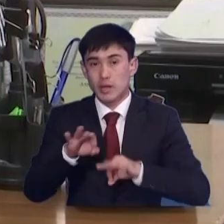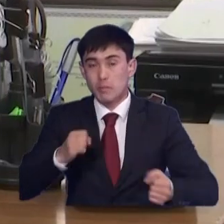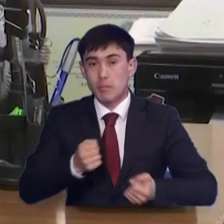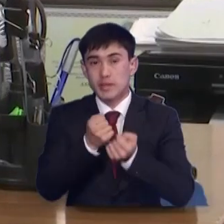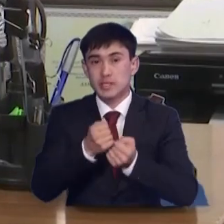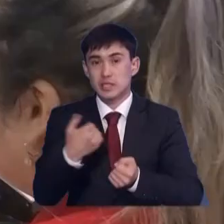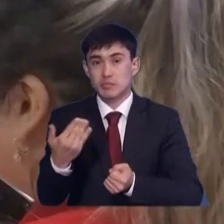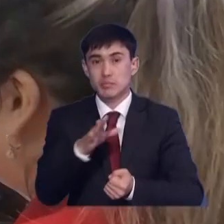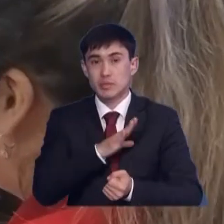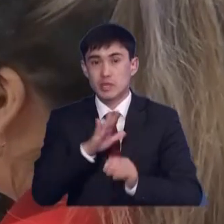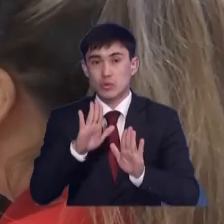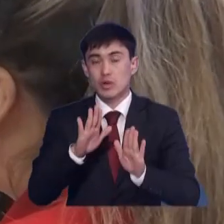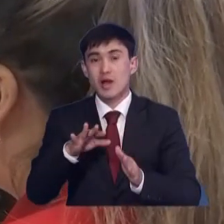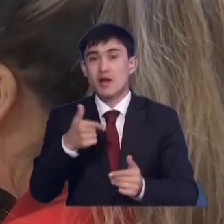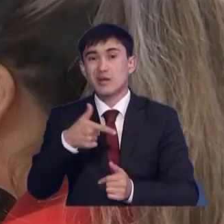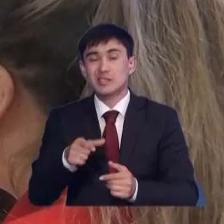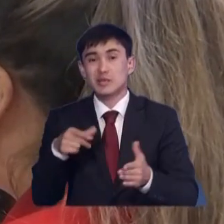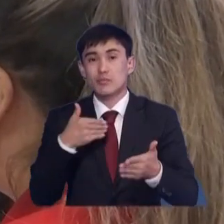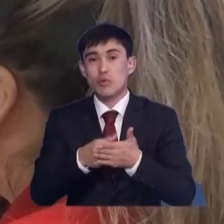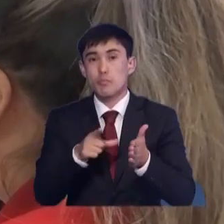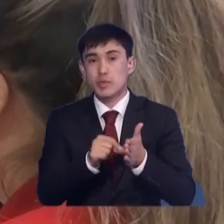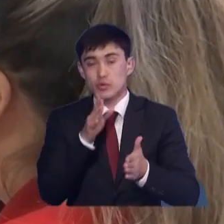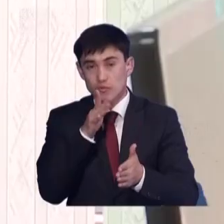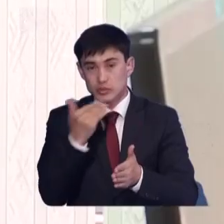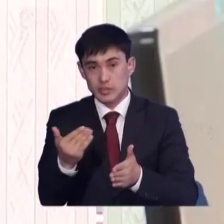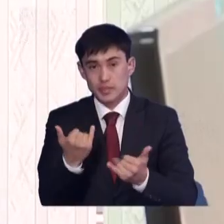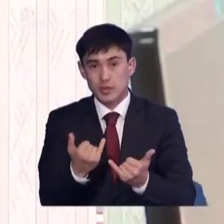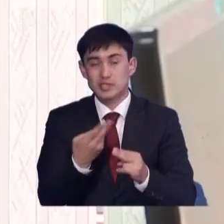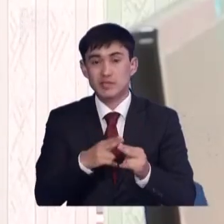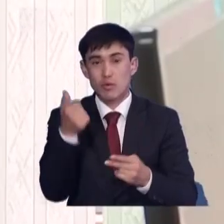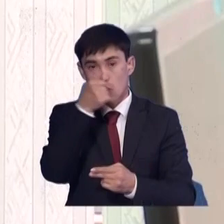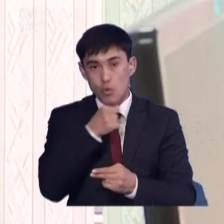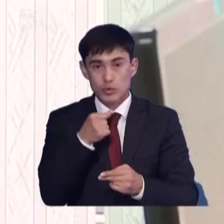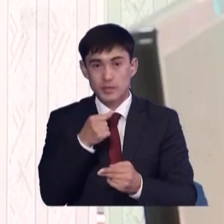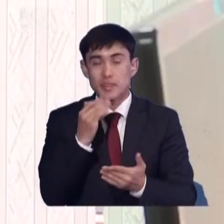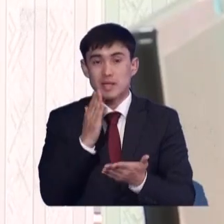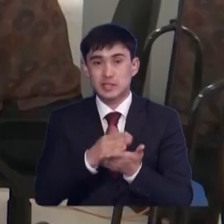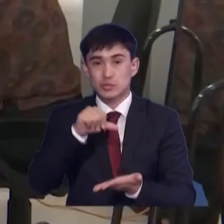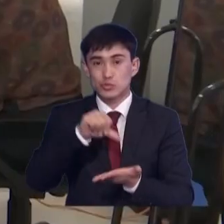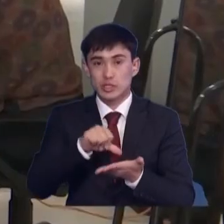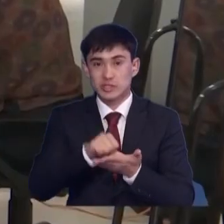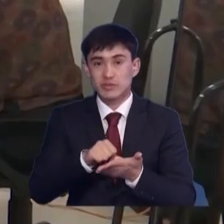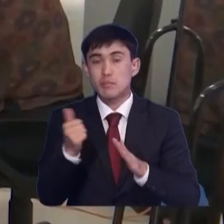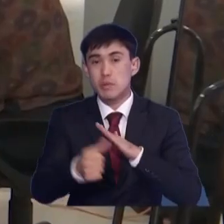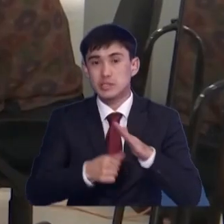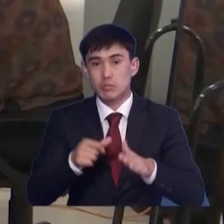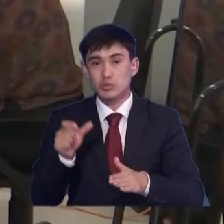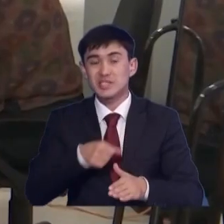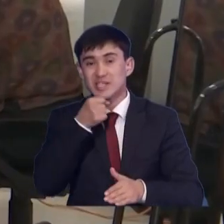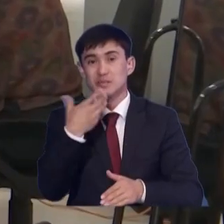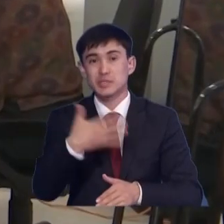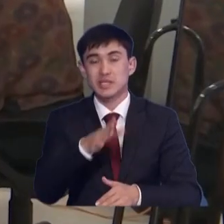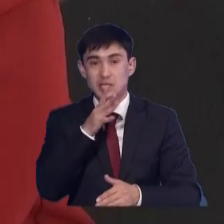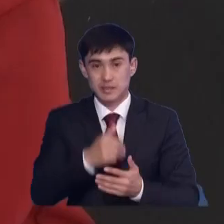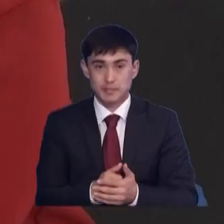поддержка оказывалась лишь гражданам предпенсионного возраста. Однако с этого года в нем стали участвовать и безработные старше